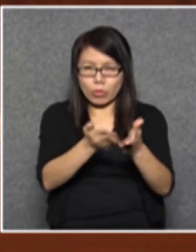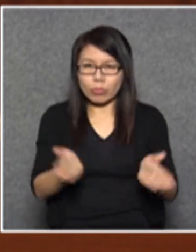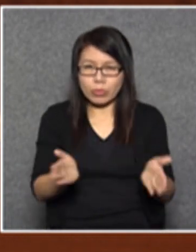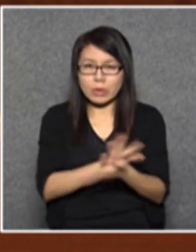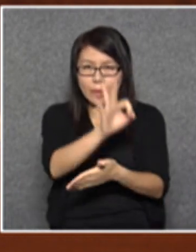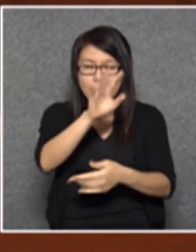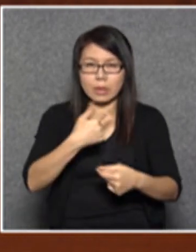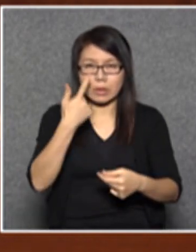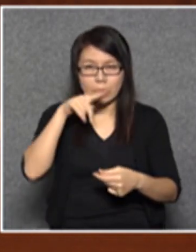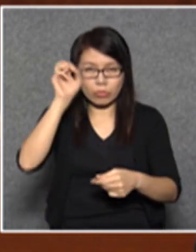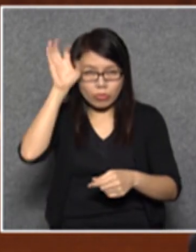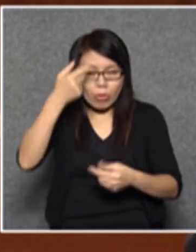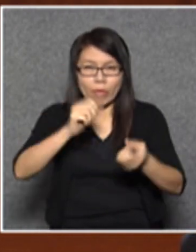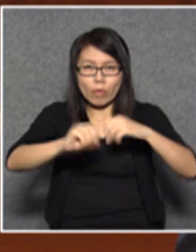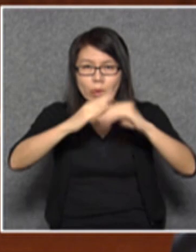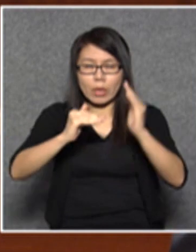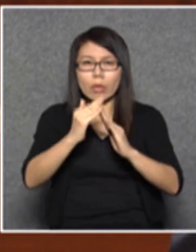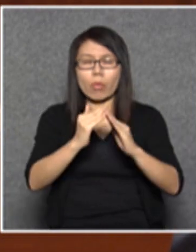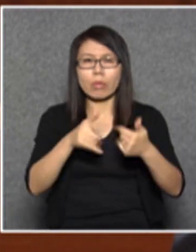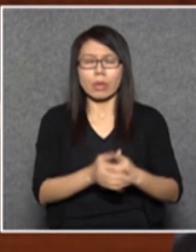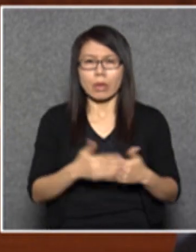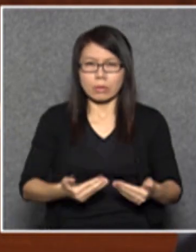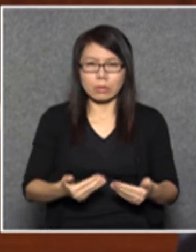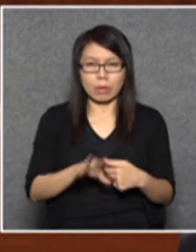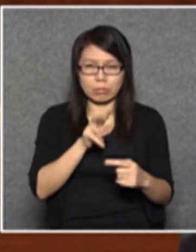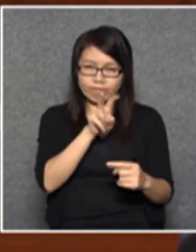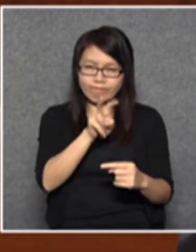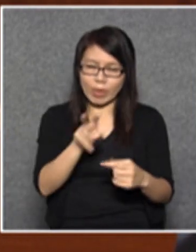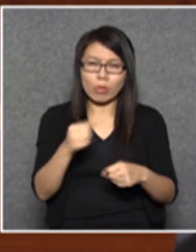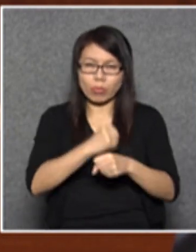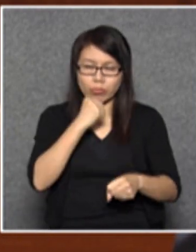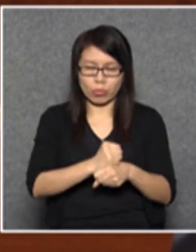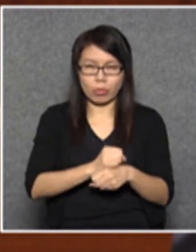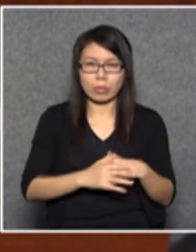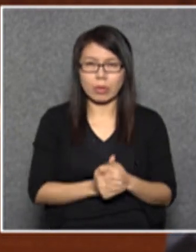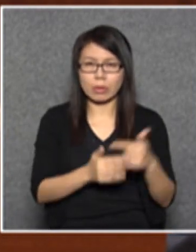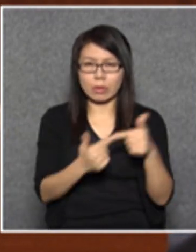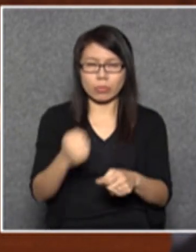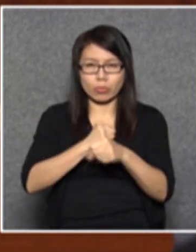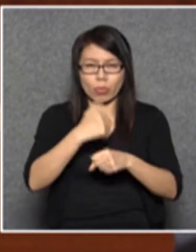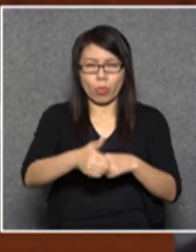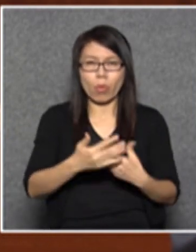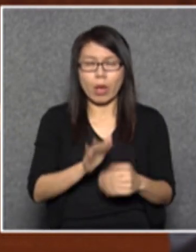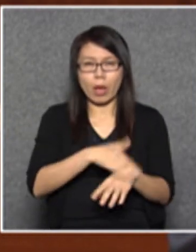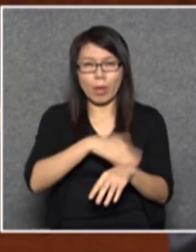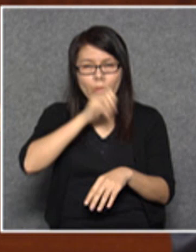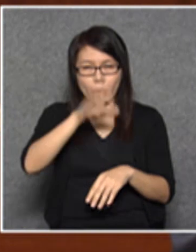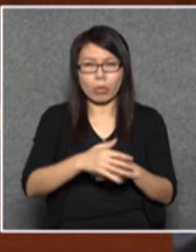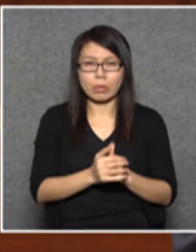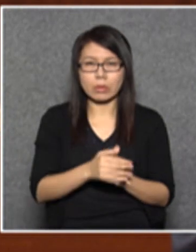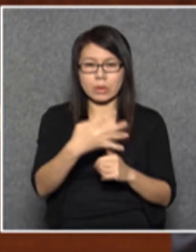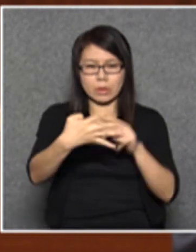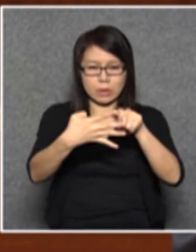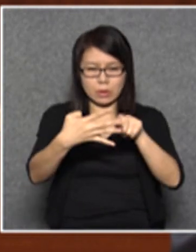嘅創新及科技局。眼前我哋嘅工作咧係要繼續做好剛才講嗰四個方